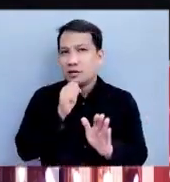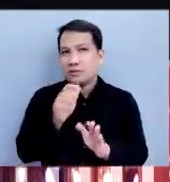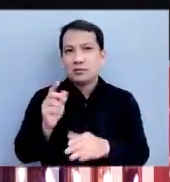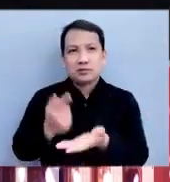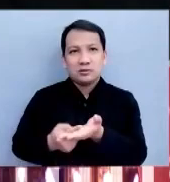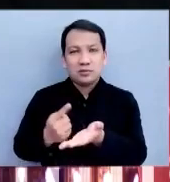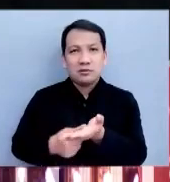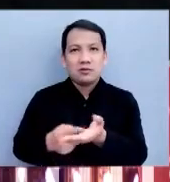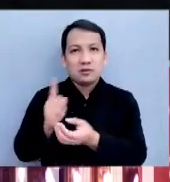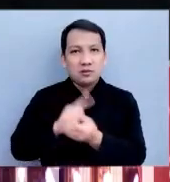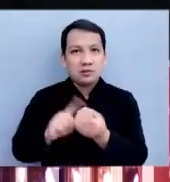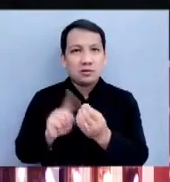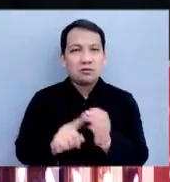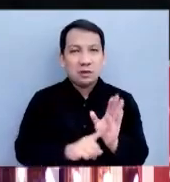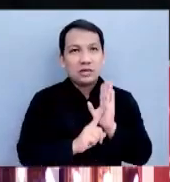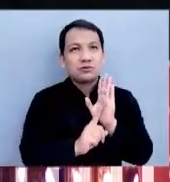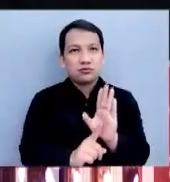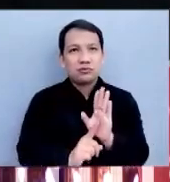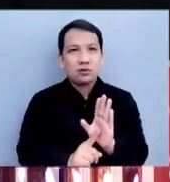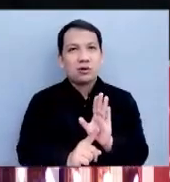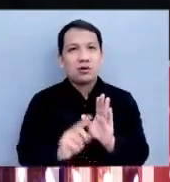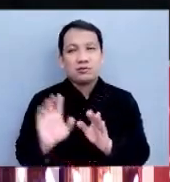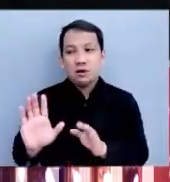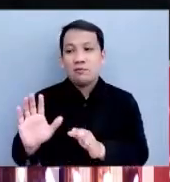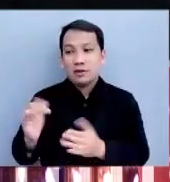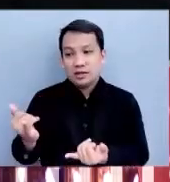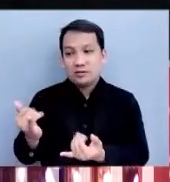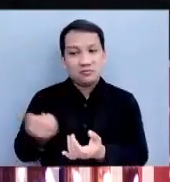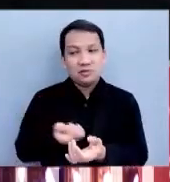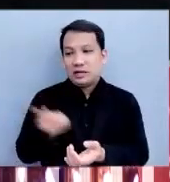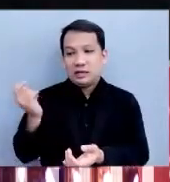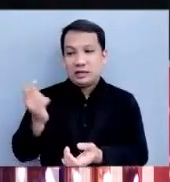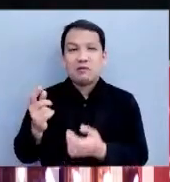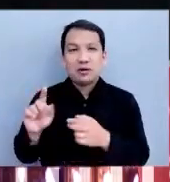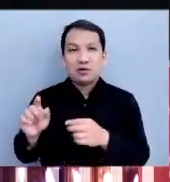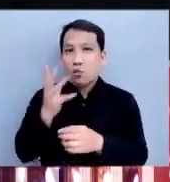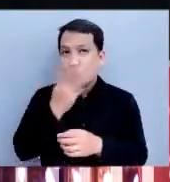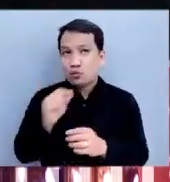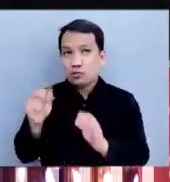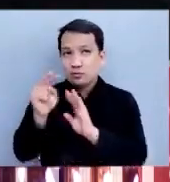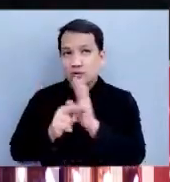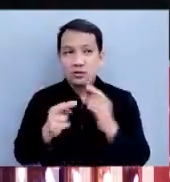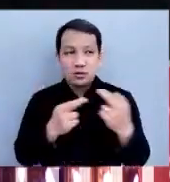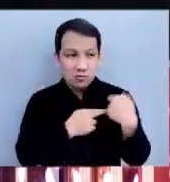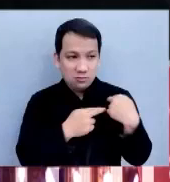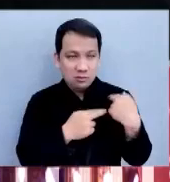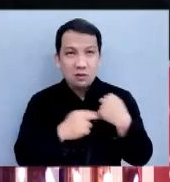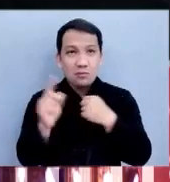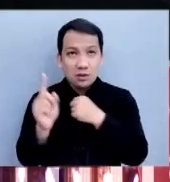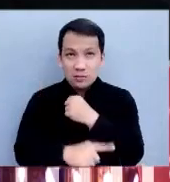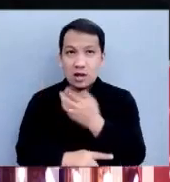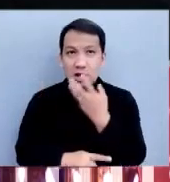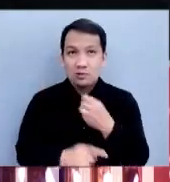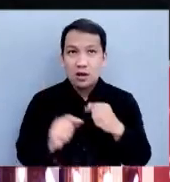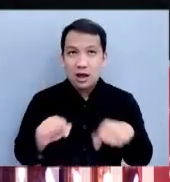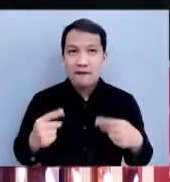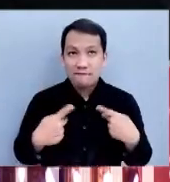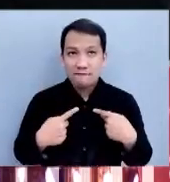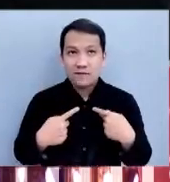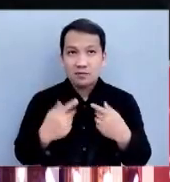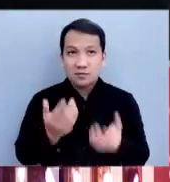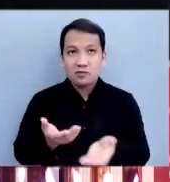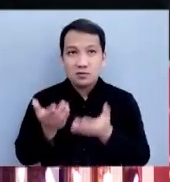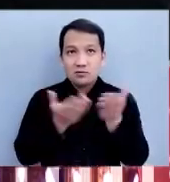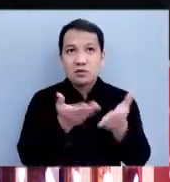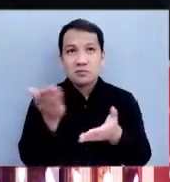pag-usapan yan. Pero dapat managot sapagkat ayon sa batas, kailangan managot yan. Kung talagang papatawa niya ng kaso,